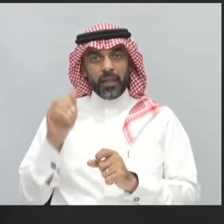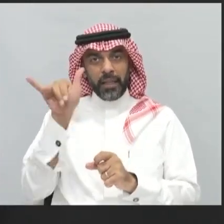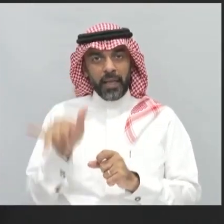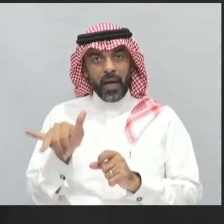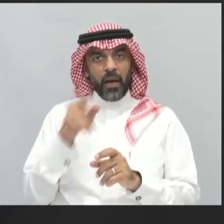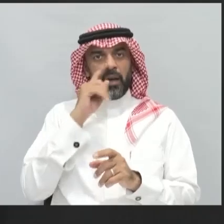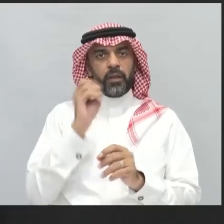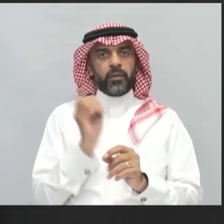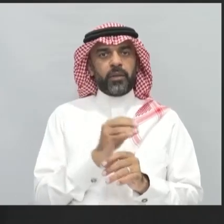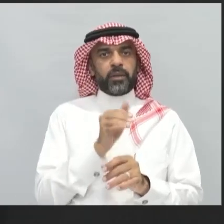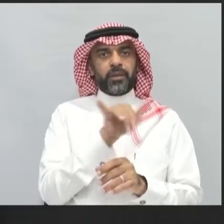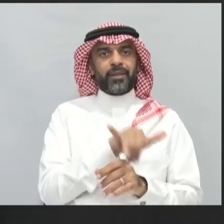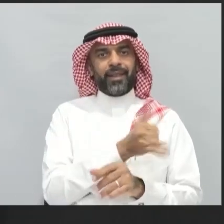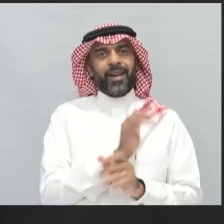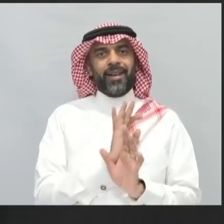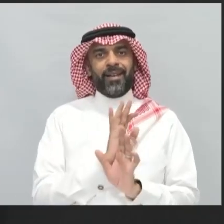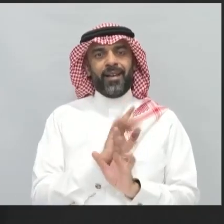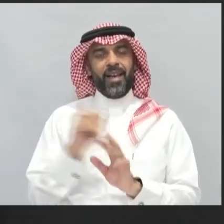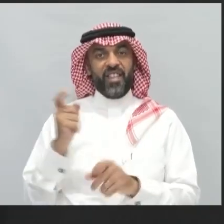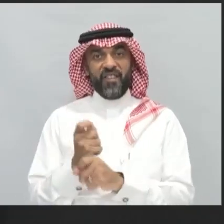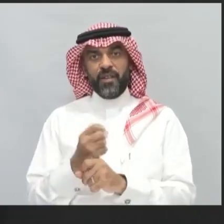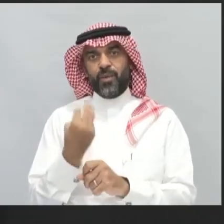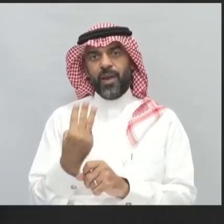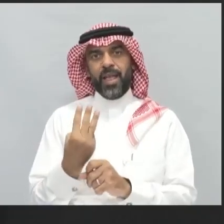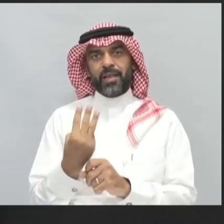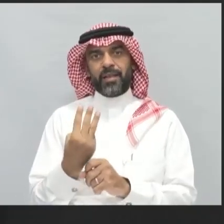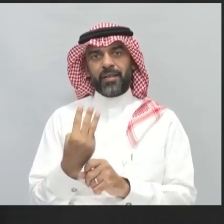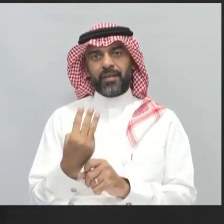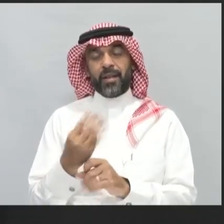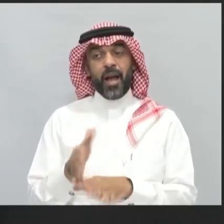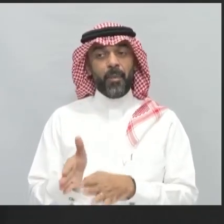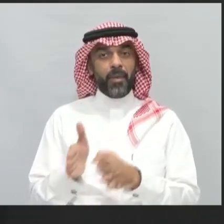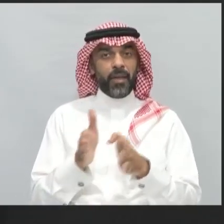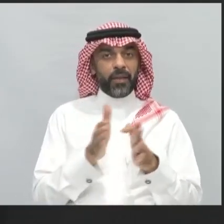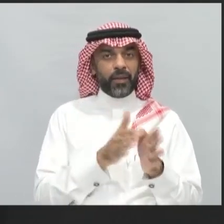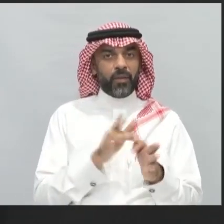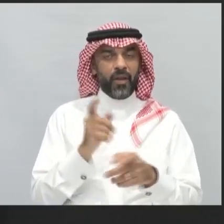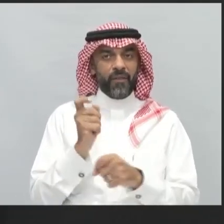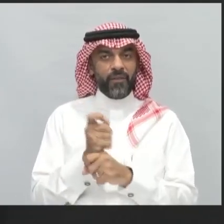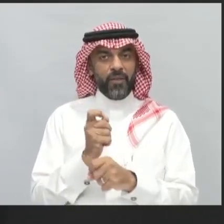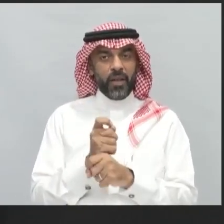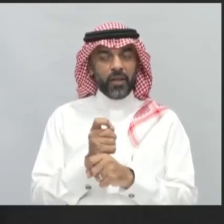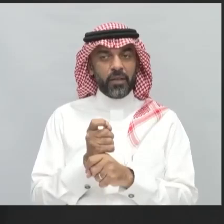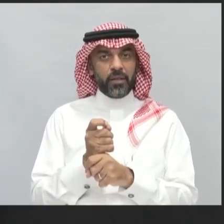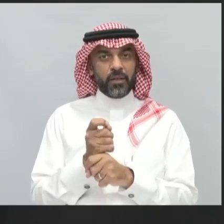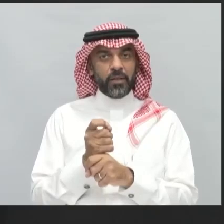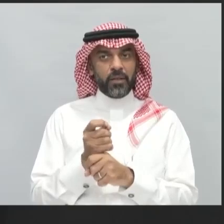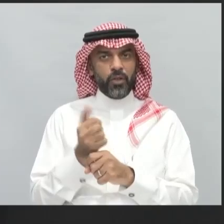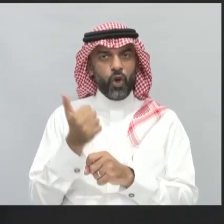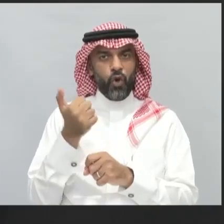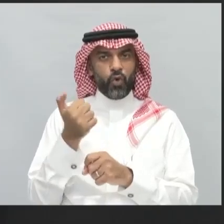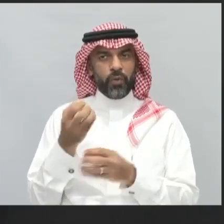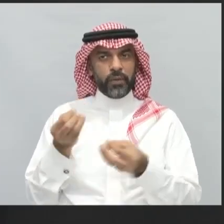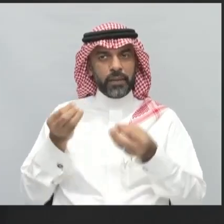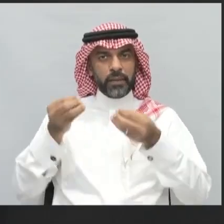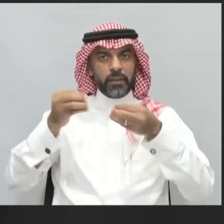ففي هذه الحاله كتبنا دعا بالف قائمه اما اذا كان الفعل مثل كلمه او مثل فعل ير مثل فعل